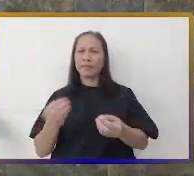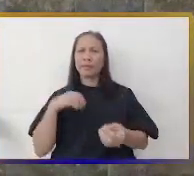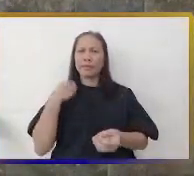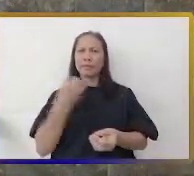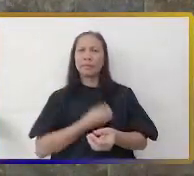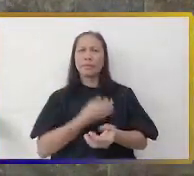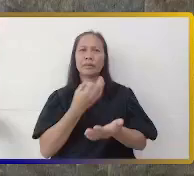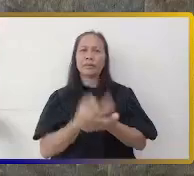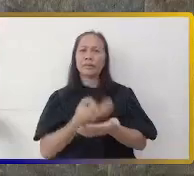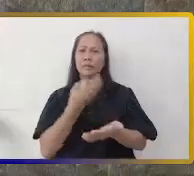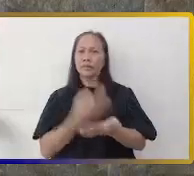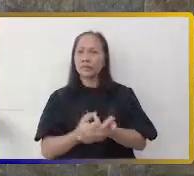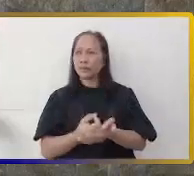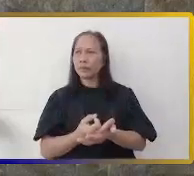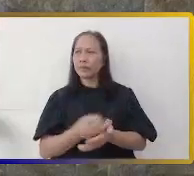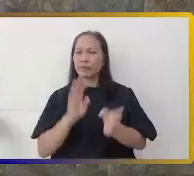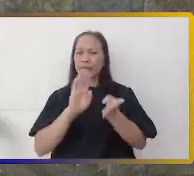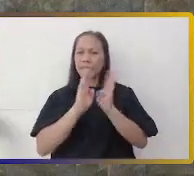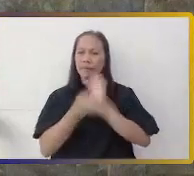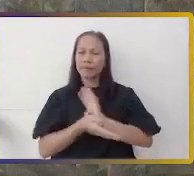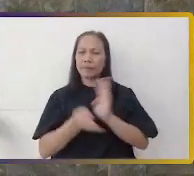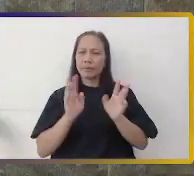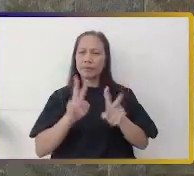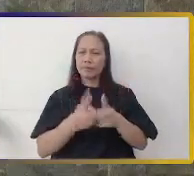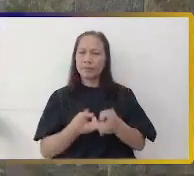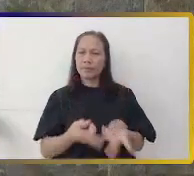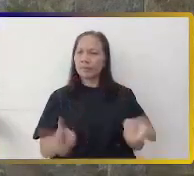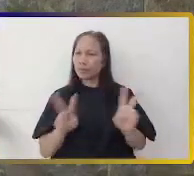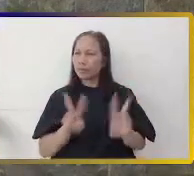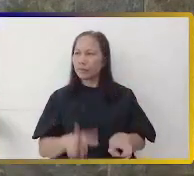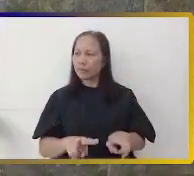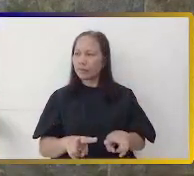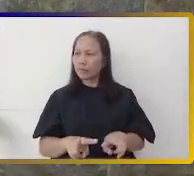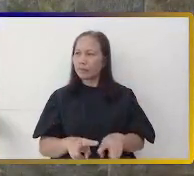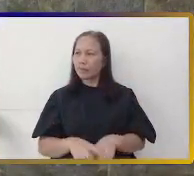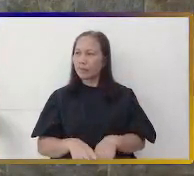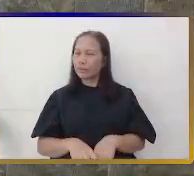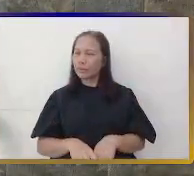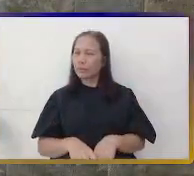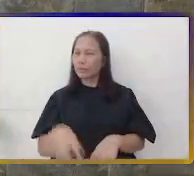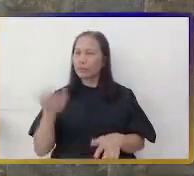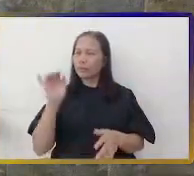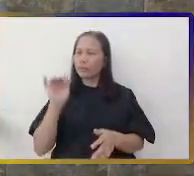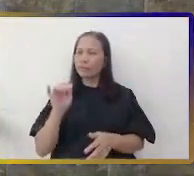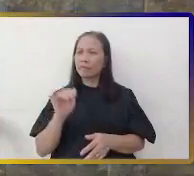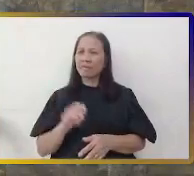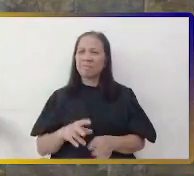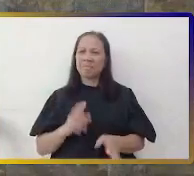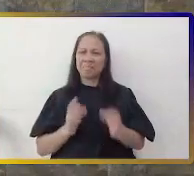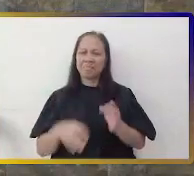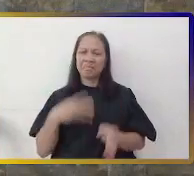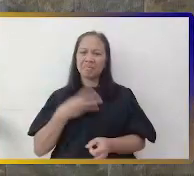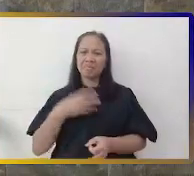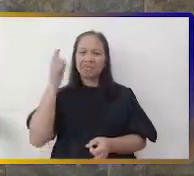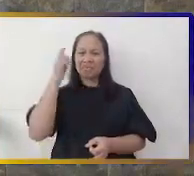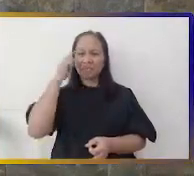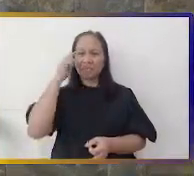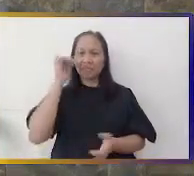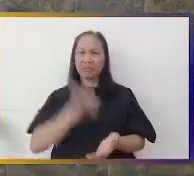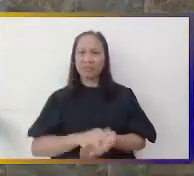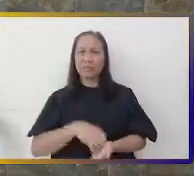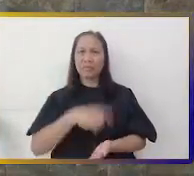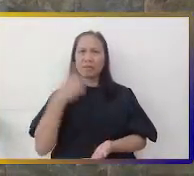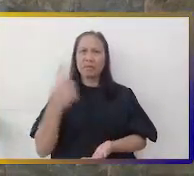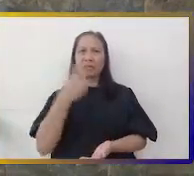nagiging valuable dahil yung inaakala natin na isa lang ang makikinabang ang totoo